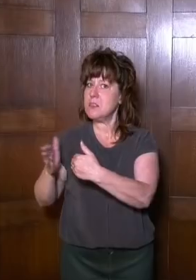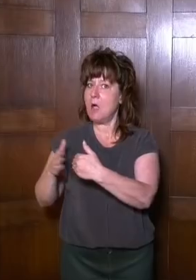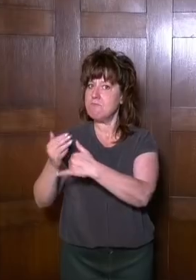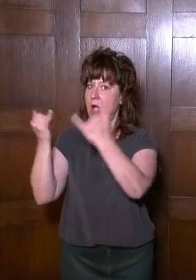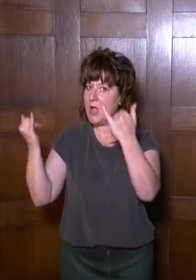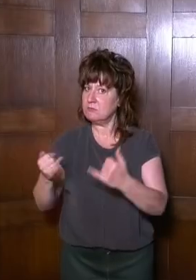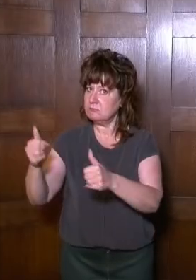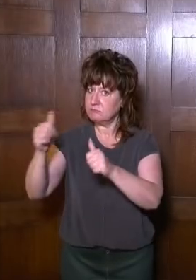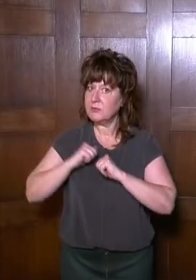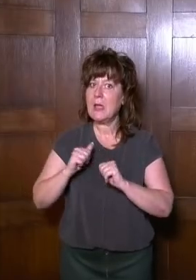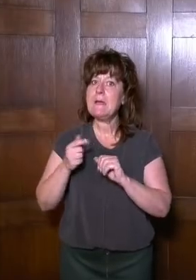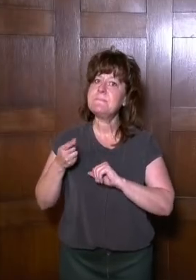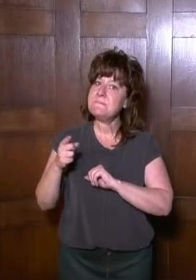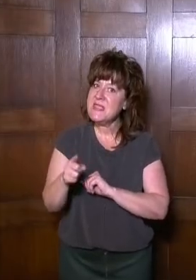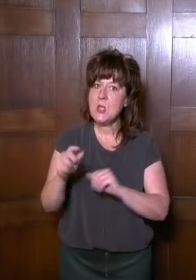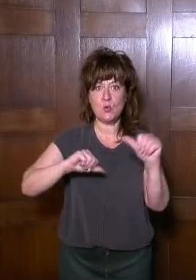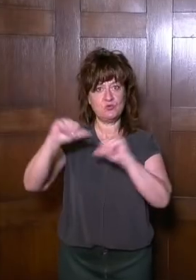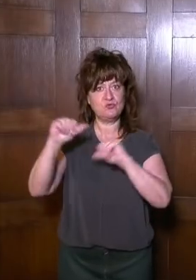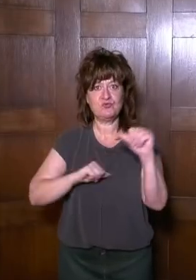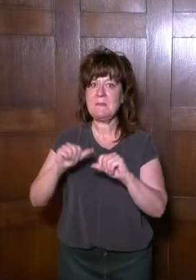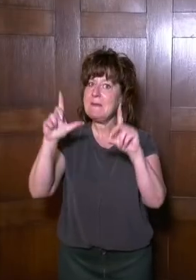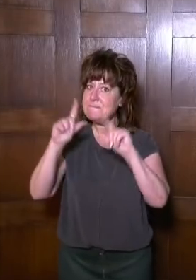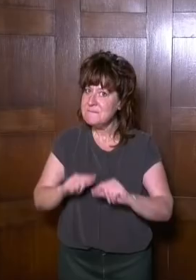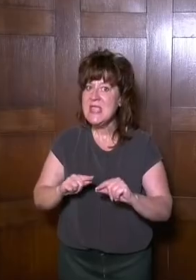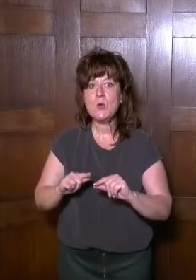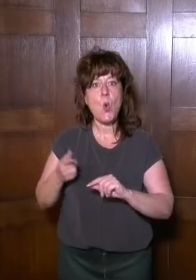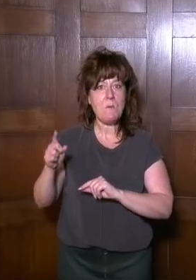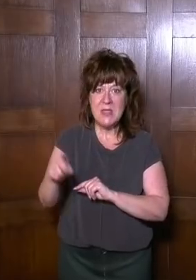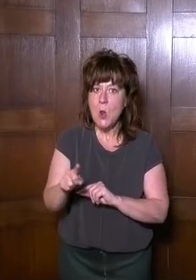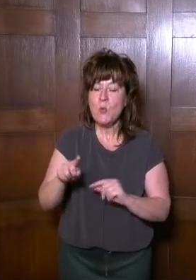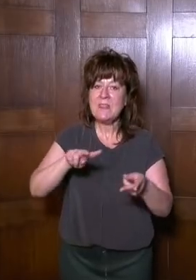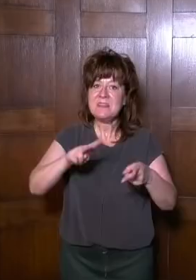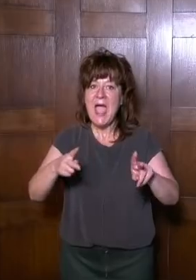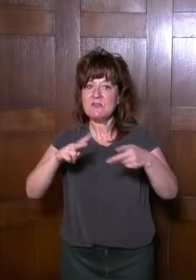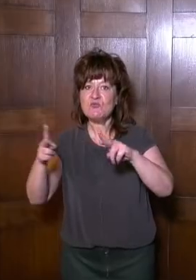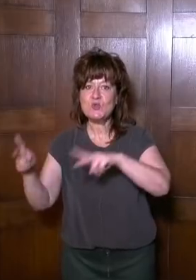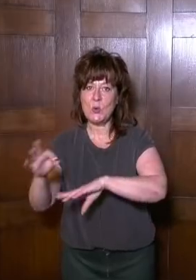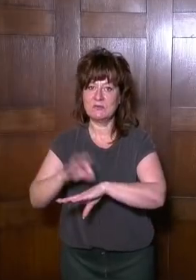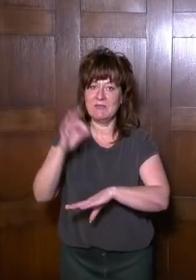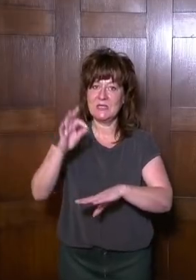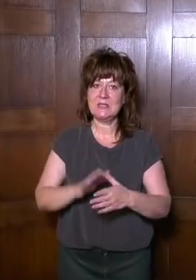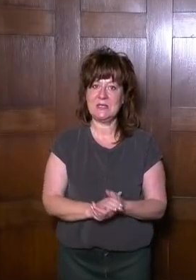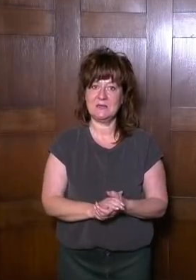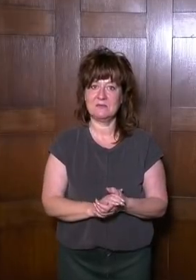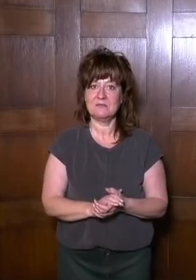Nachbarinstituten, Biochemie, Mikrobiologie, Transfusionsmedizin, die